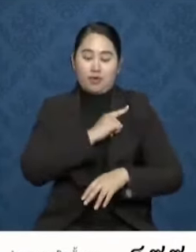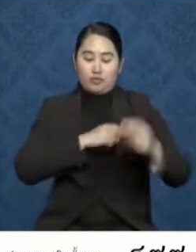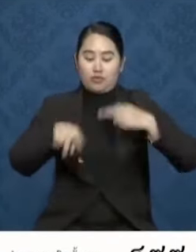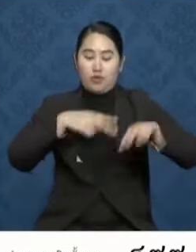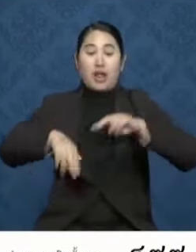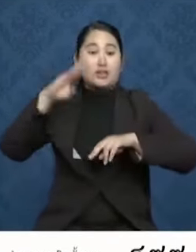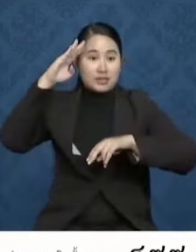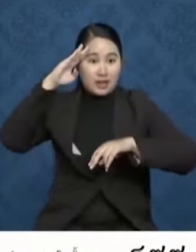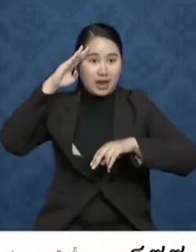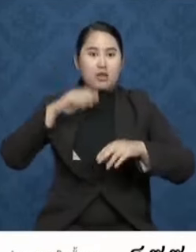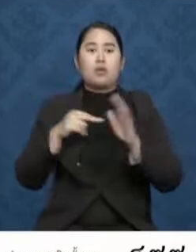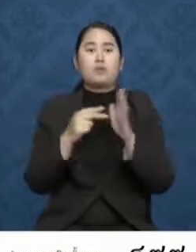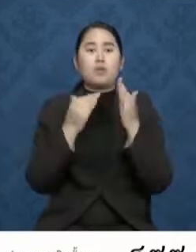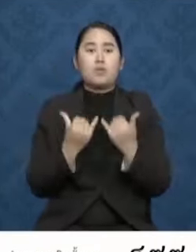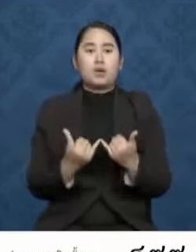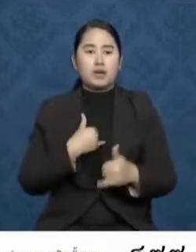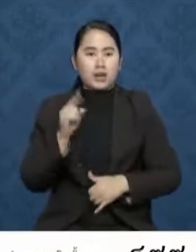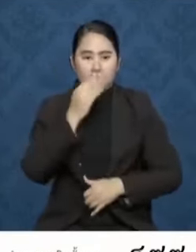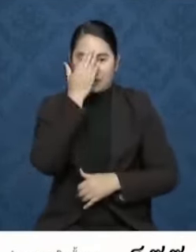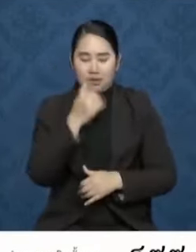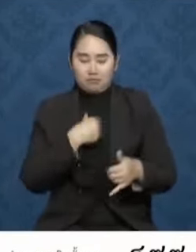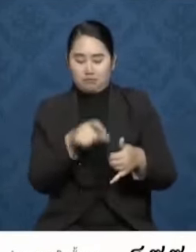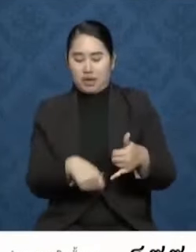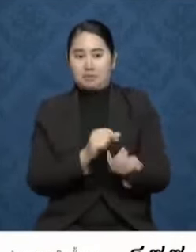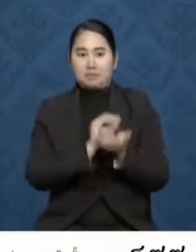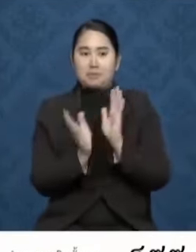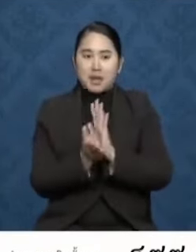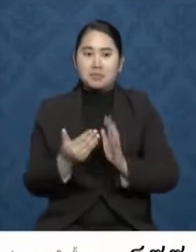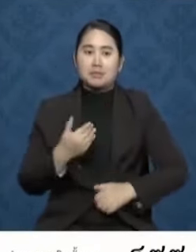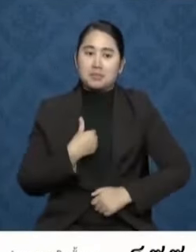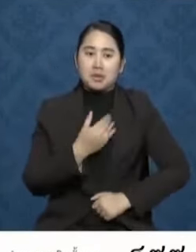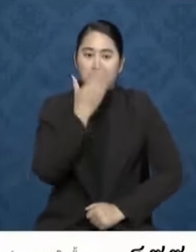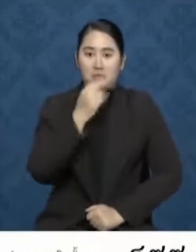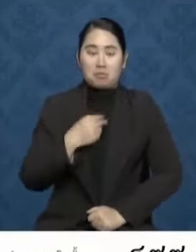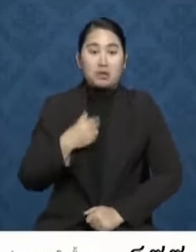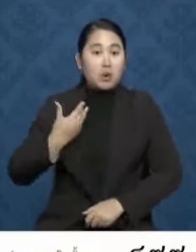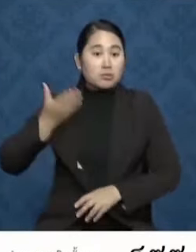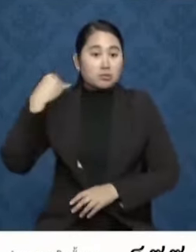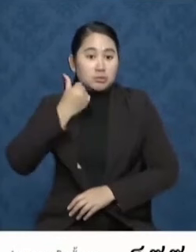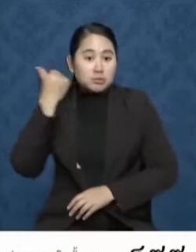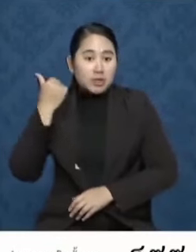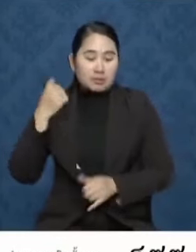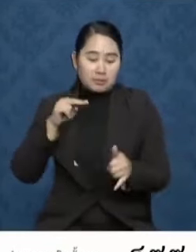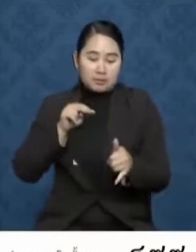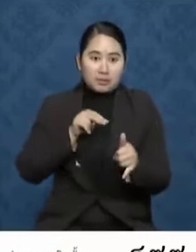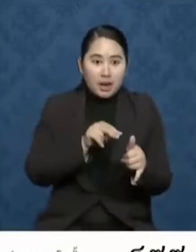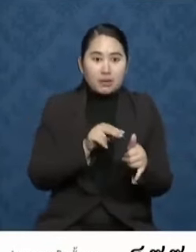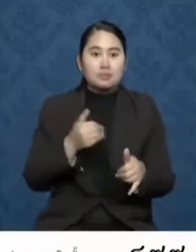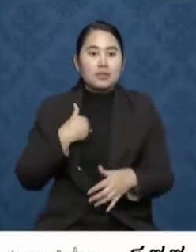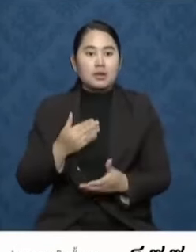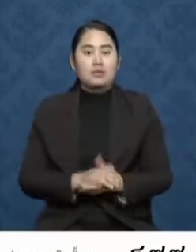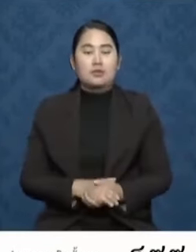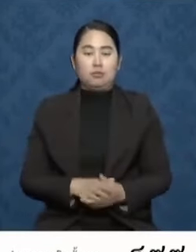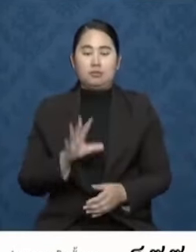กะลาโหมเองไฉนวันนี้ท่านมีทาทีเปลี่ยนไปหรือว่าท่านมีมือที่มองไม่เห็นคุมท่านอยู่แต่ผมเชื่อว่าท่านคง